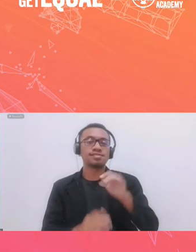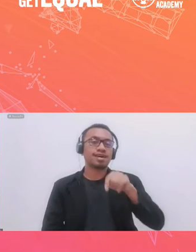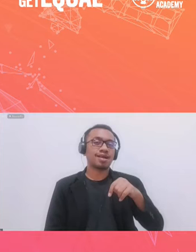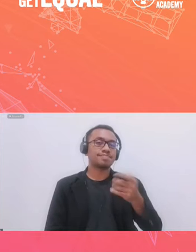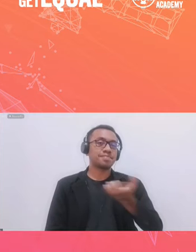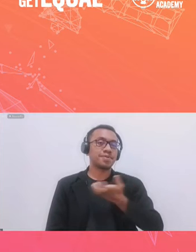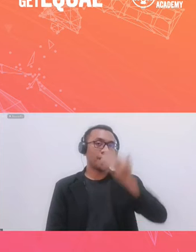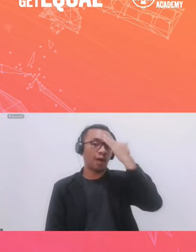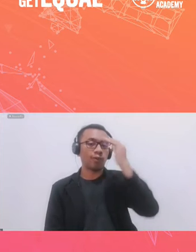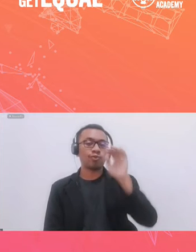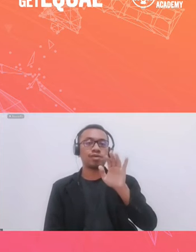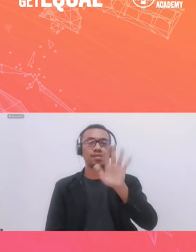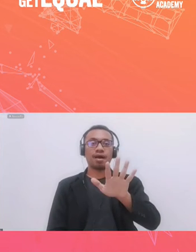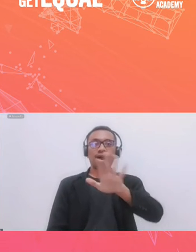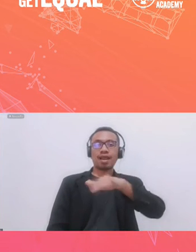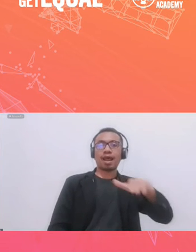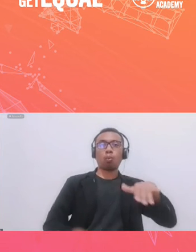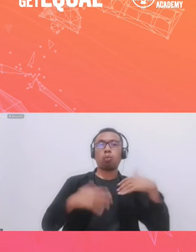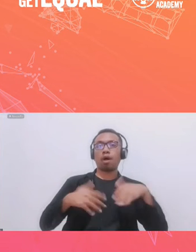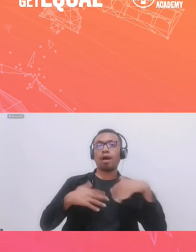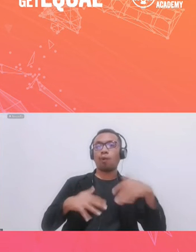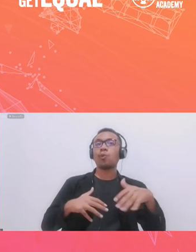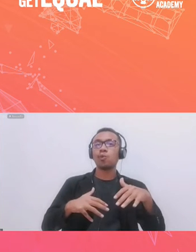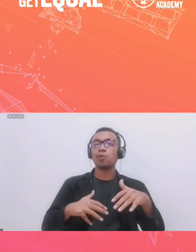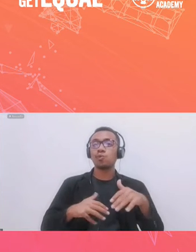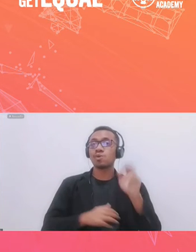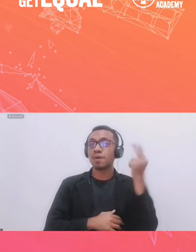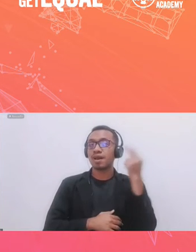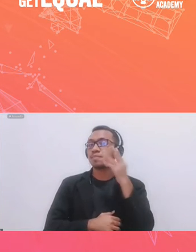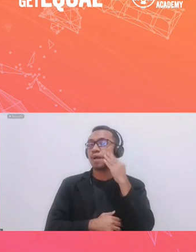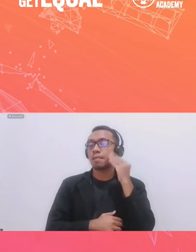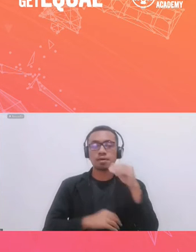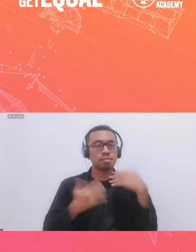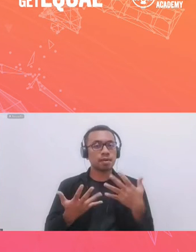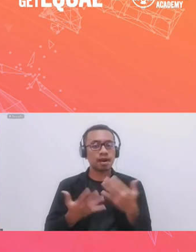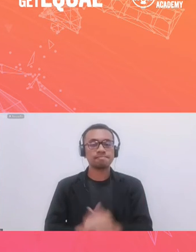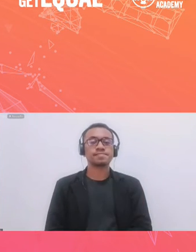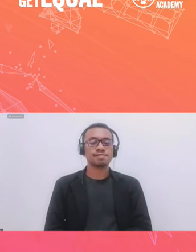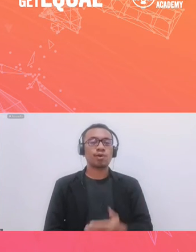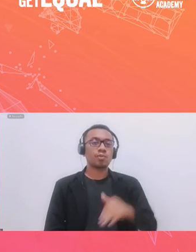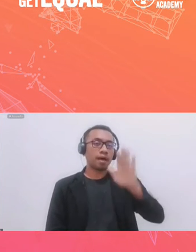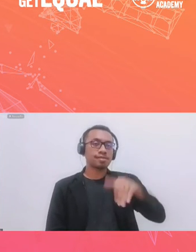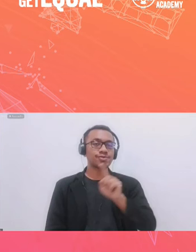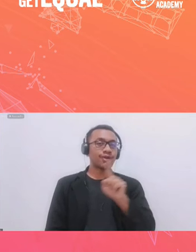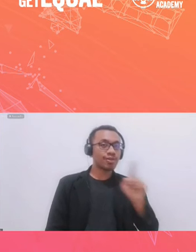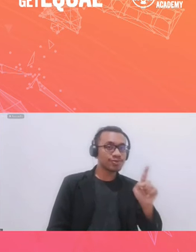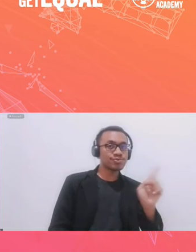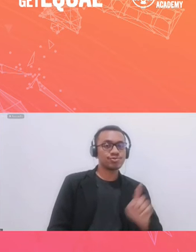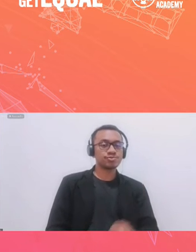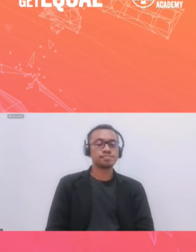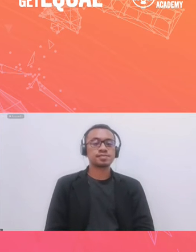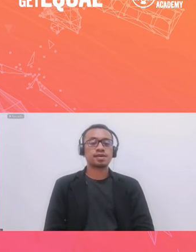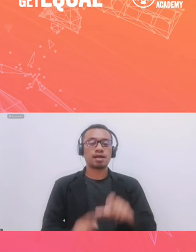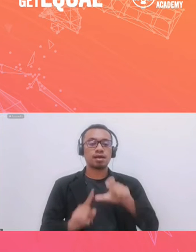dari 5 anak perempuan luar biasa ini. Seperti apa pengalamannya? Saya pertama sapa dulu satu persatu ya. Saya ke